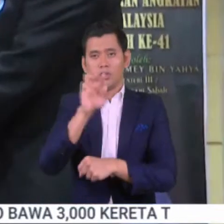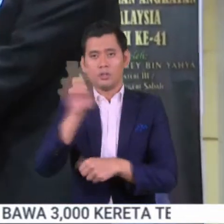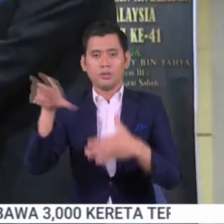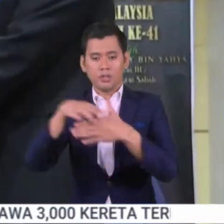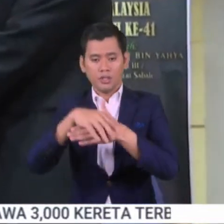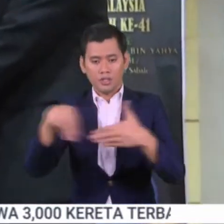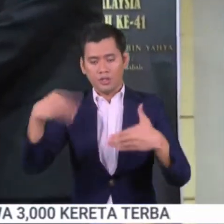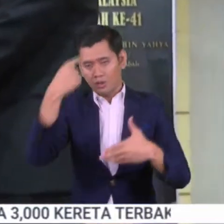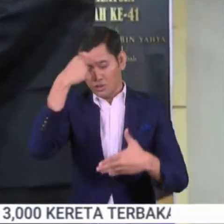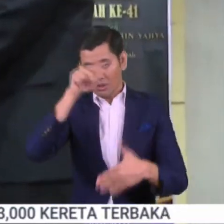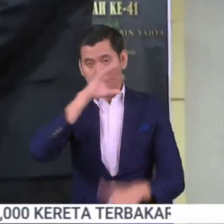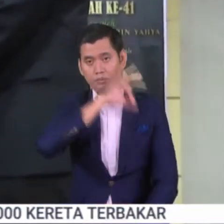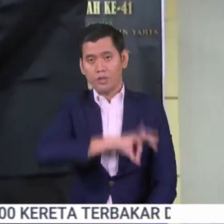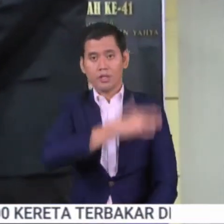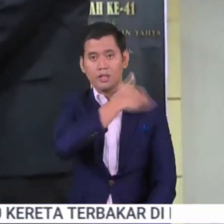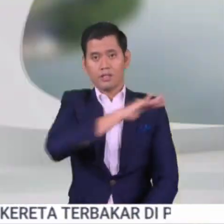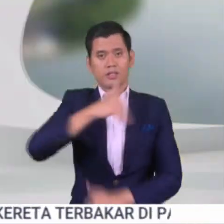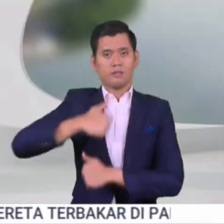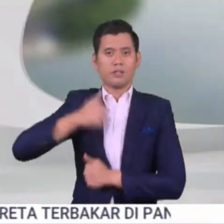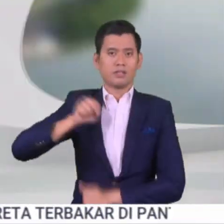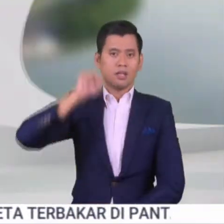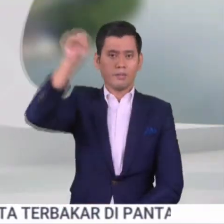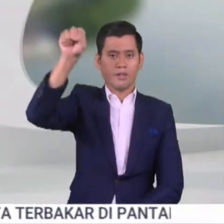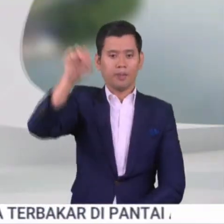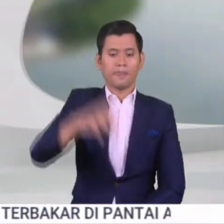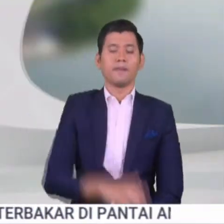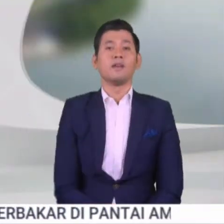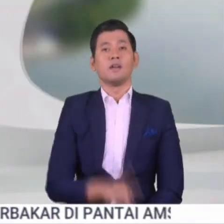manfaat PV ATM Sabah.